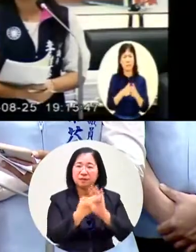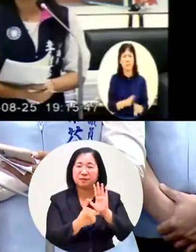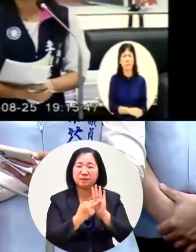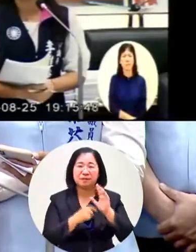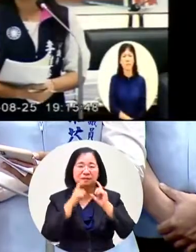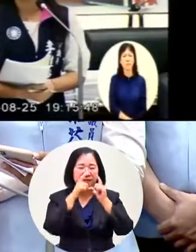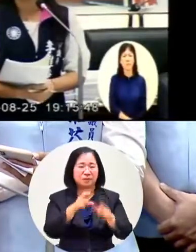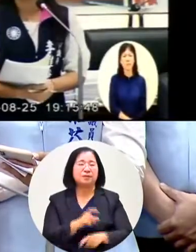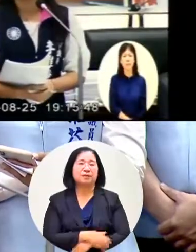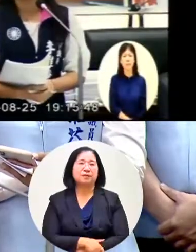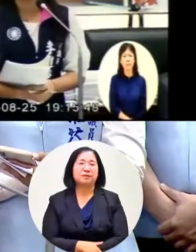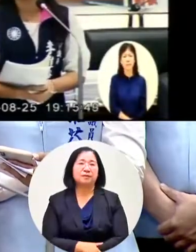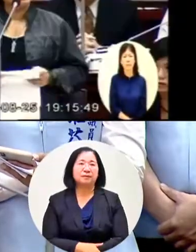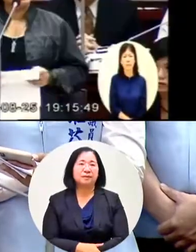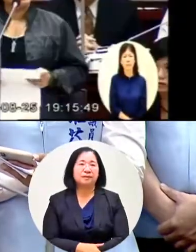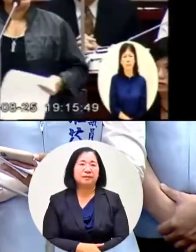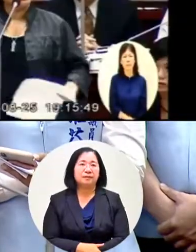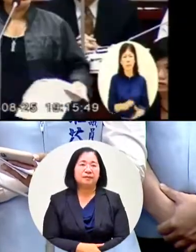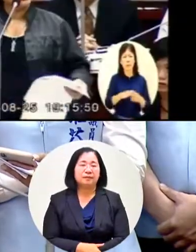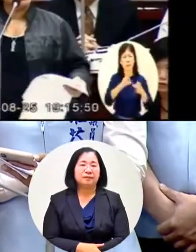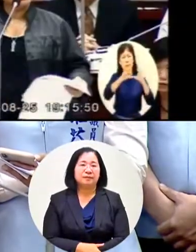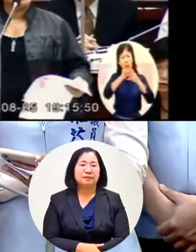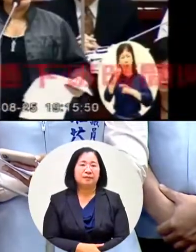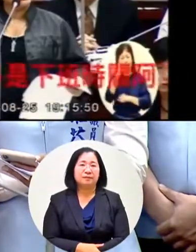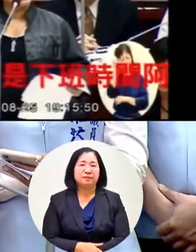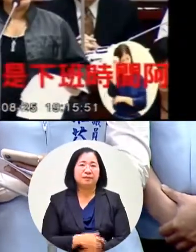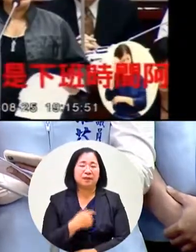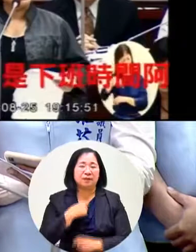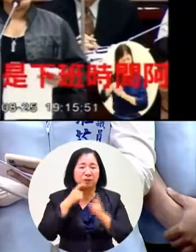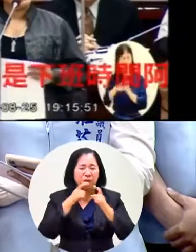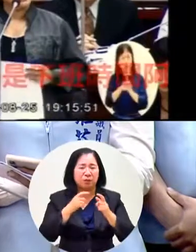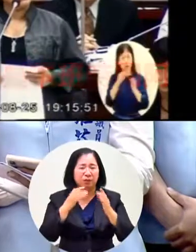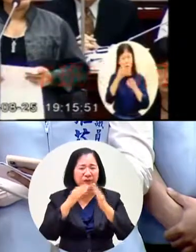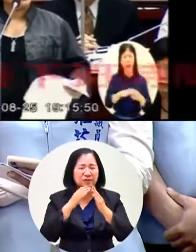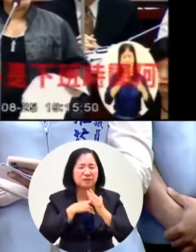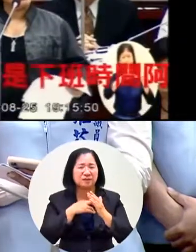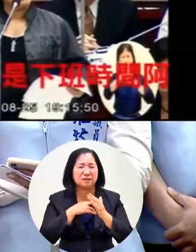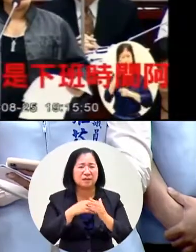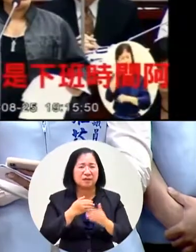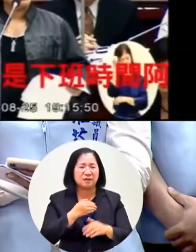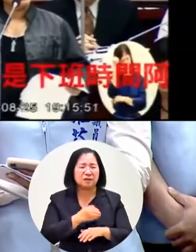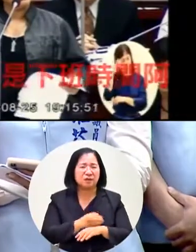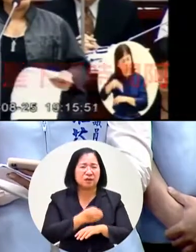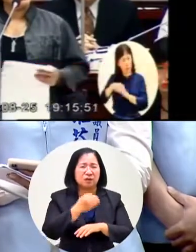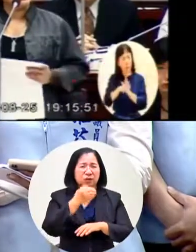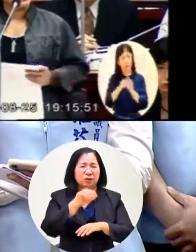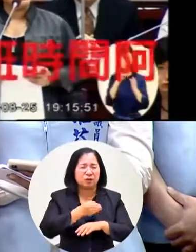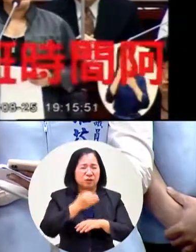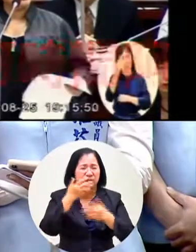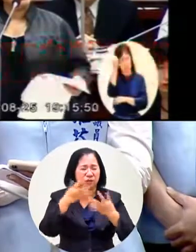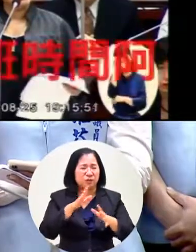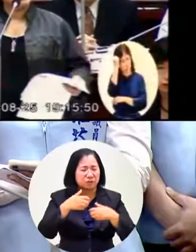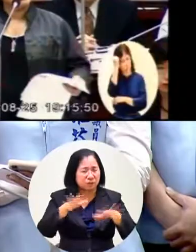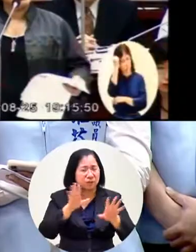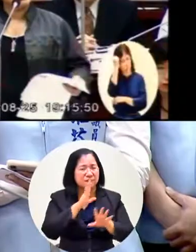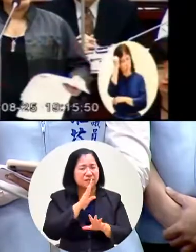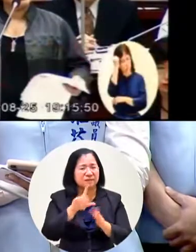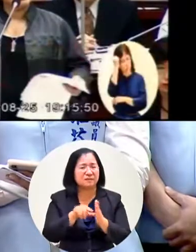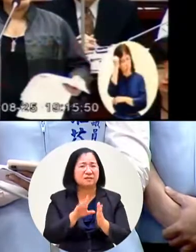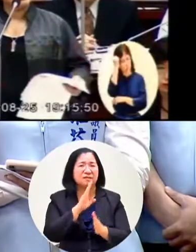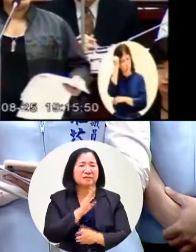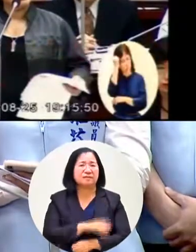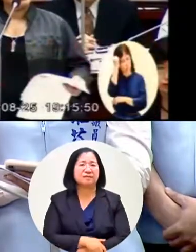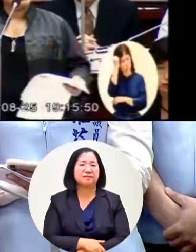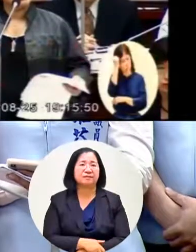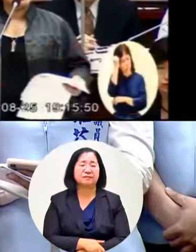知道，我们高雄市选民选出来的市长，您9点经过的时候，你的公务行程是什么？请市